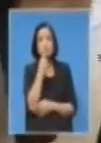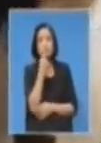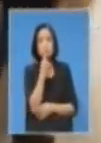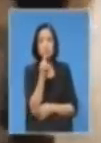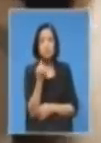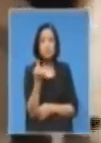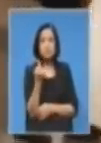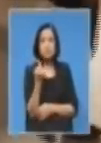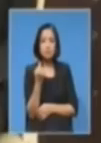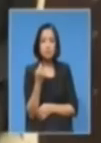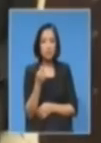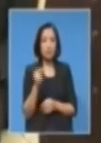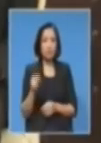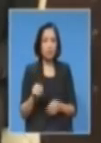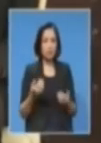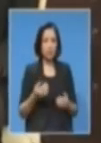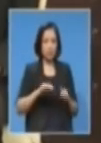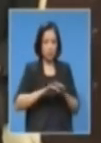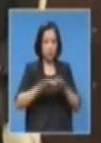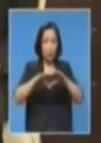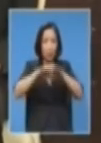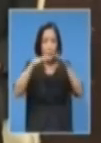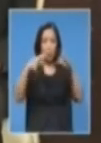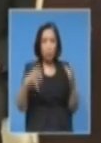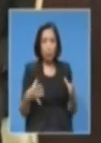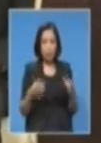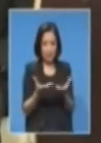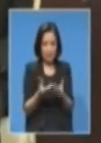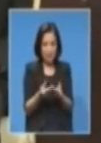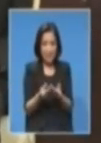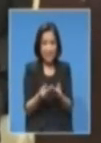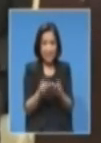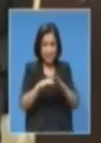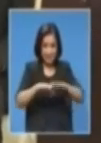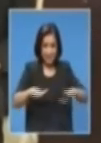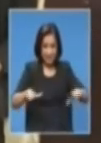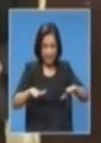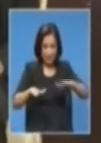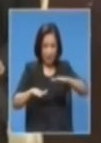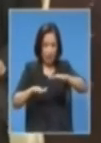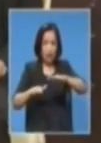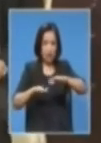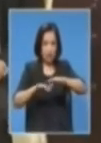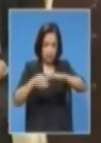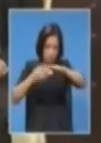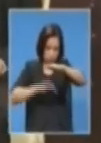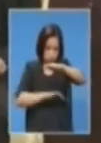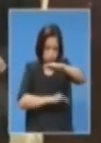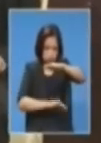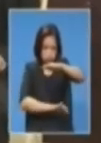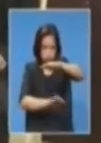ากท่านที่พูดเป็นอุโมงค์อันนั้นดีนะจะได้เดี๋ยวลงยมราชจะได้ไม่ติดละ